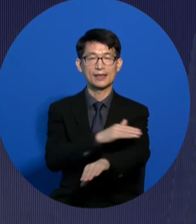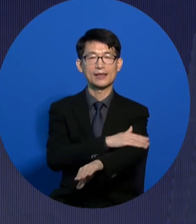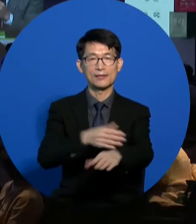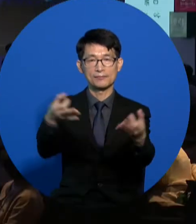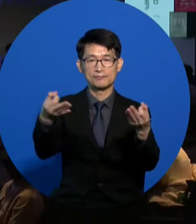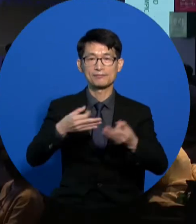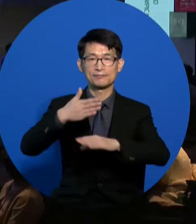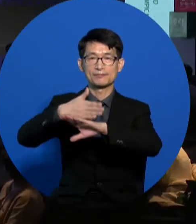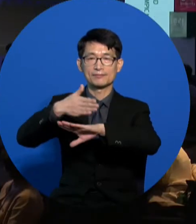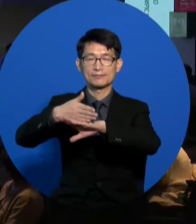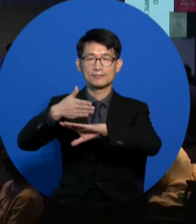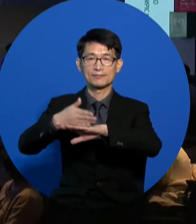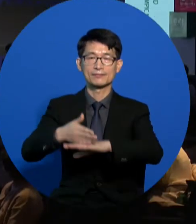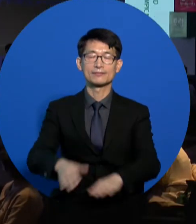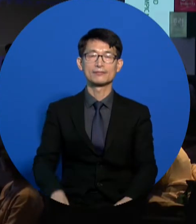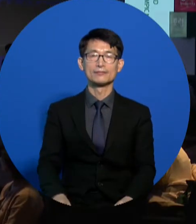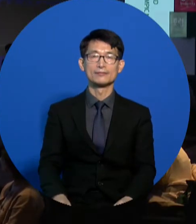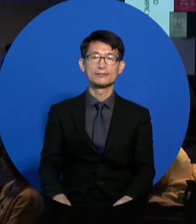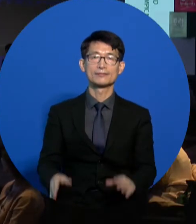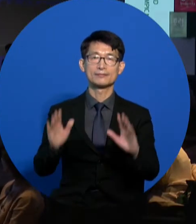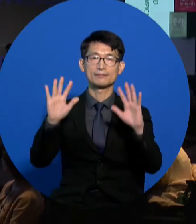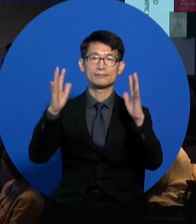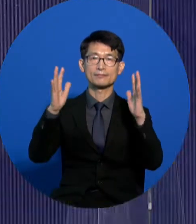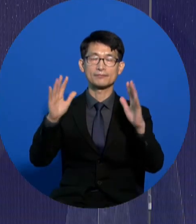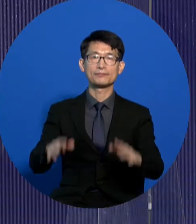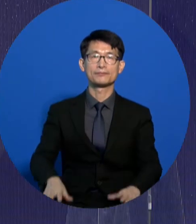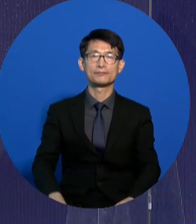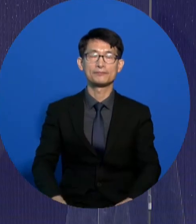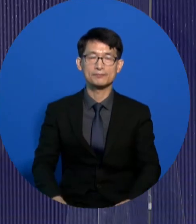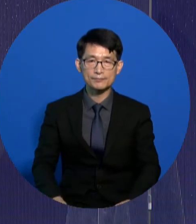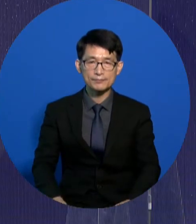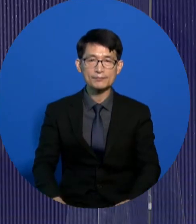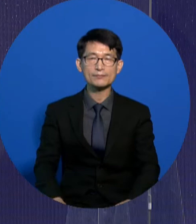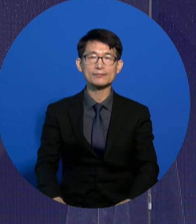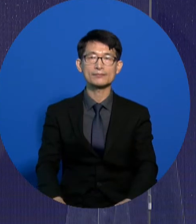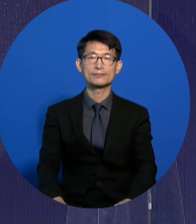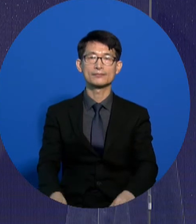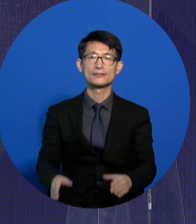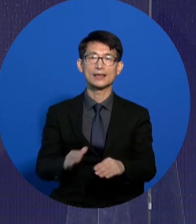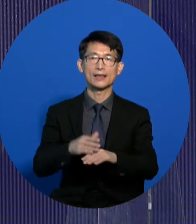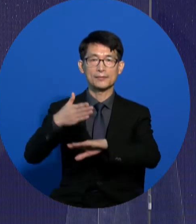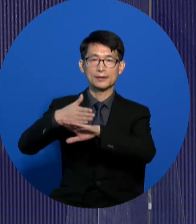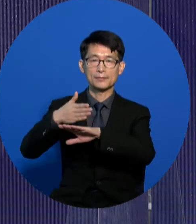감사합니다. 네, 많이 준비해 주셨습니다. 이정식 회장님 말씀해 주십시오.